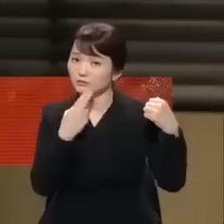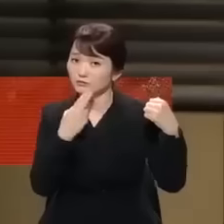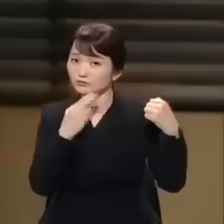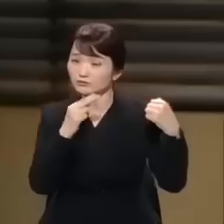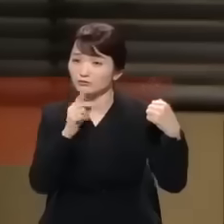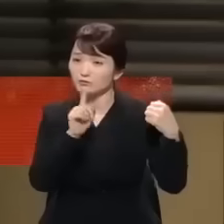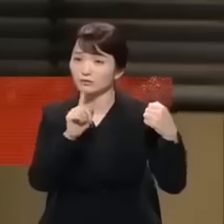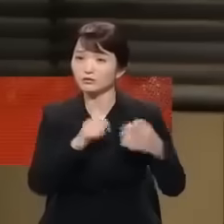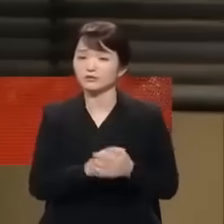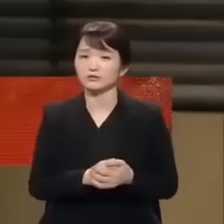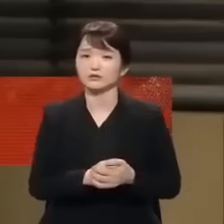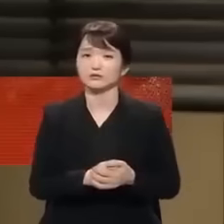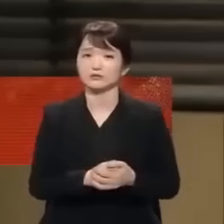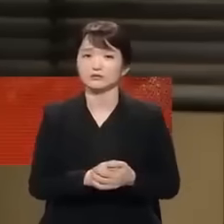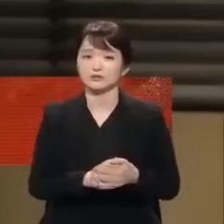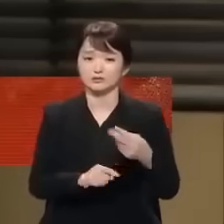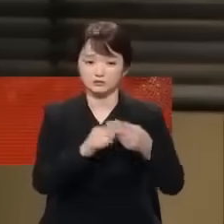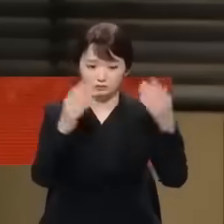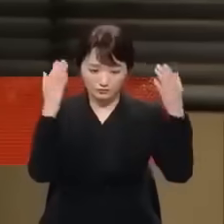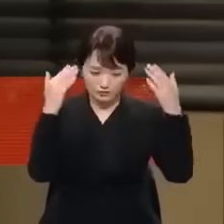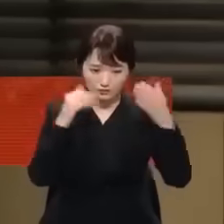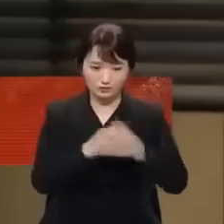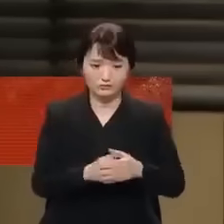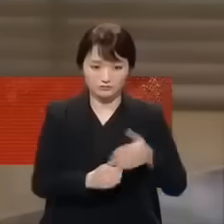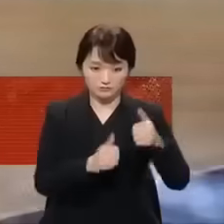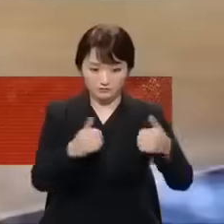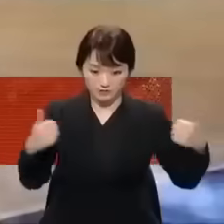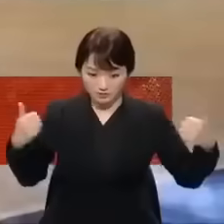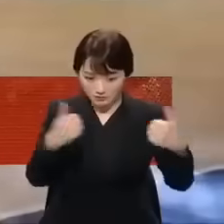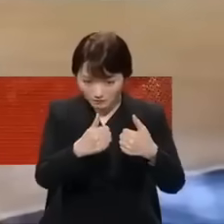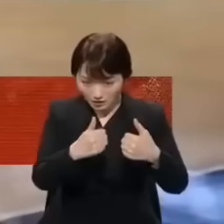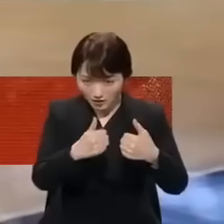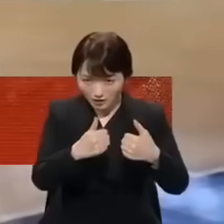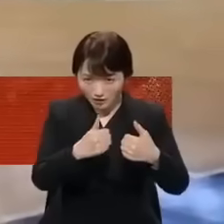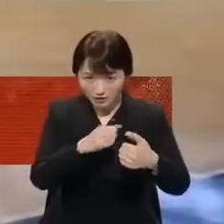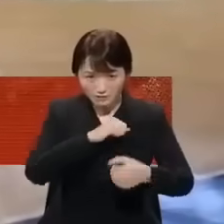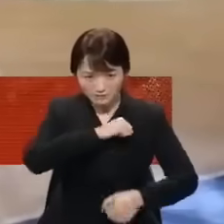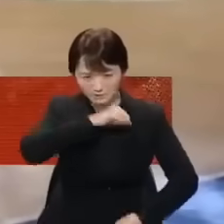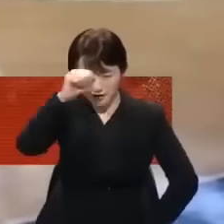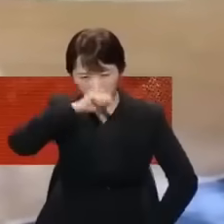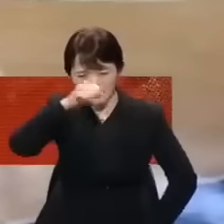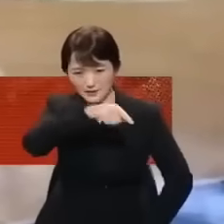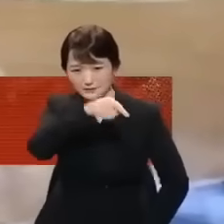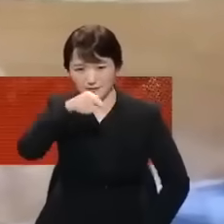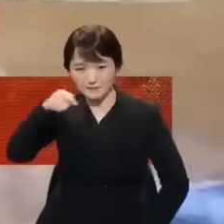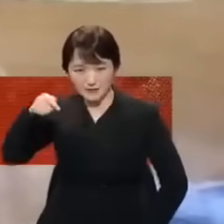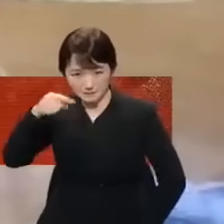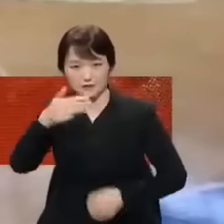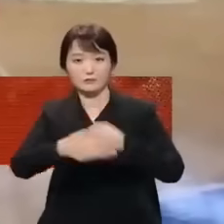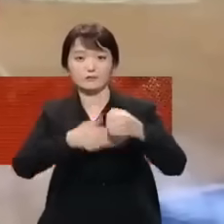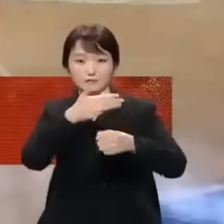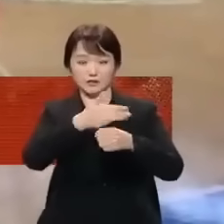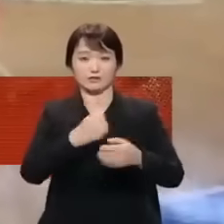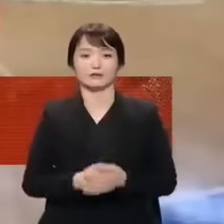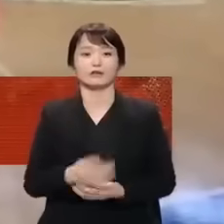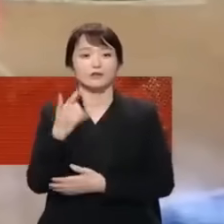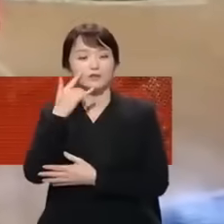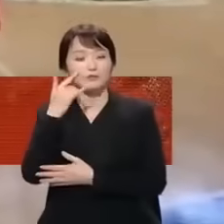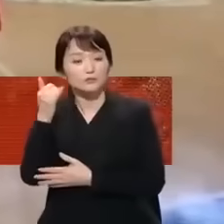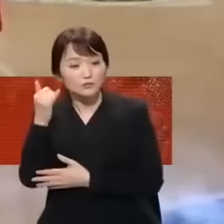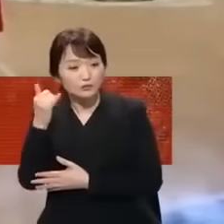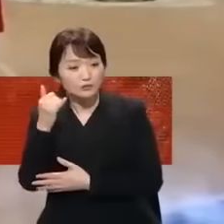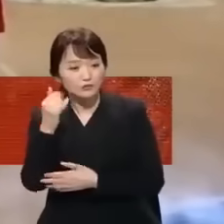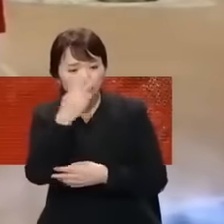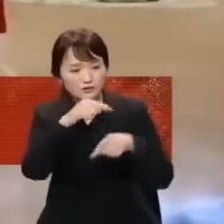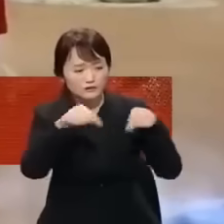8년이나 우승을 한 일로 이었답니다 휴문 중학교를 그래서 학부모들은이 감독을 지켜 달라는 호소문을 오히려 학교측이 제출하고 있는